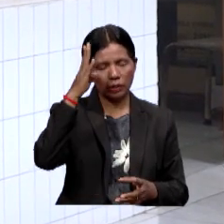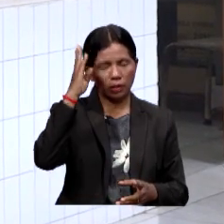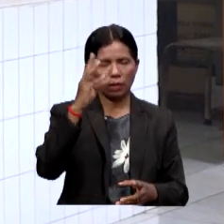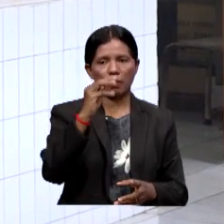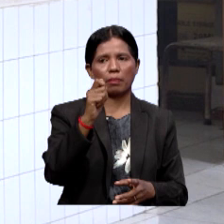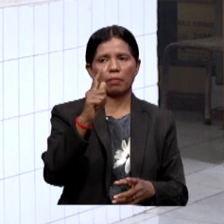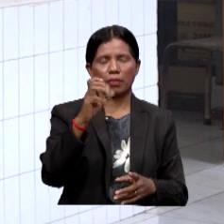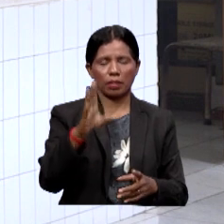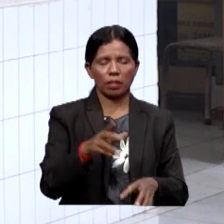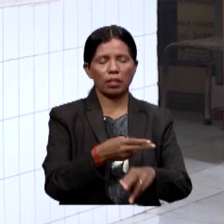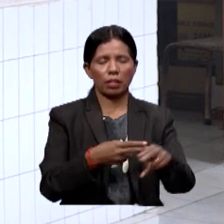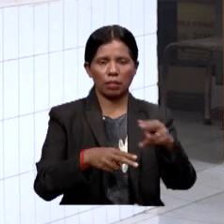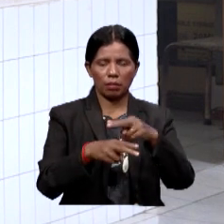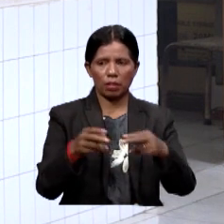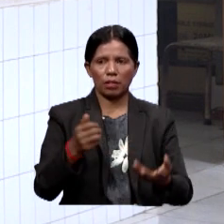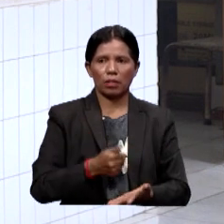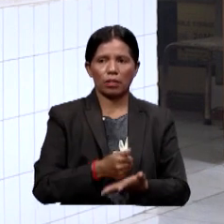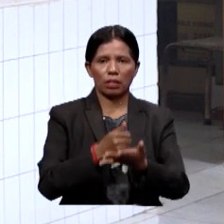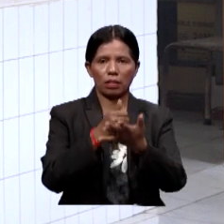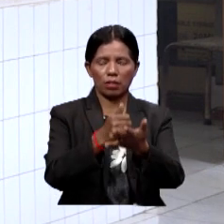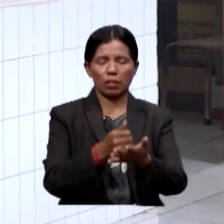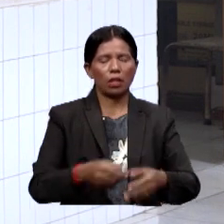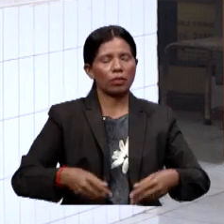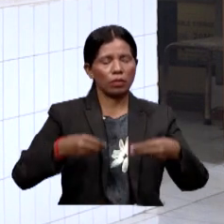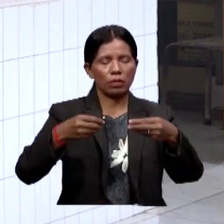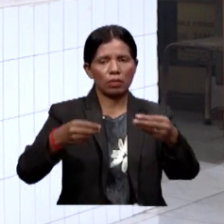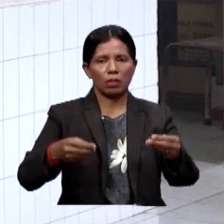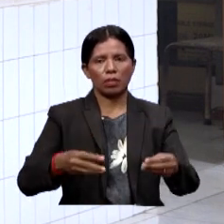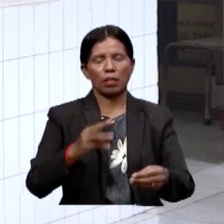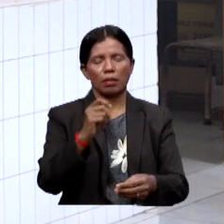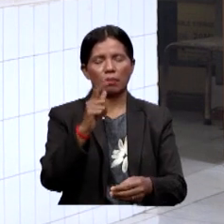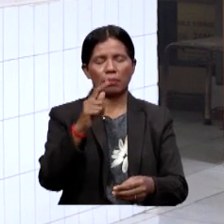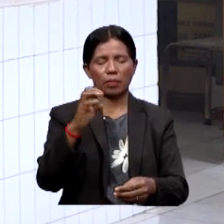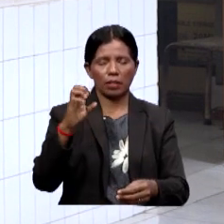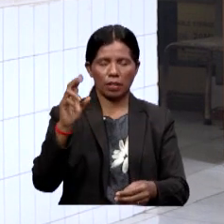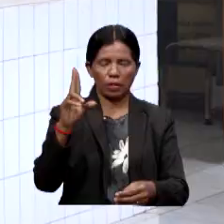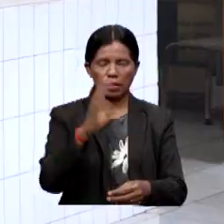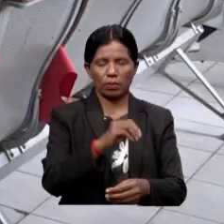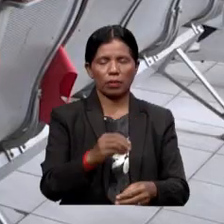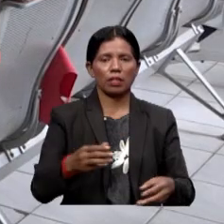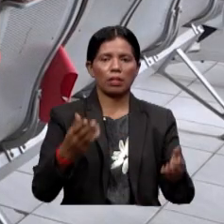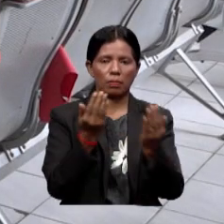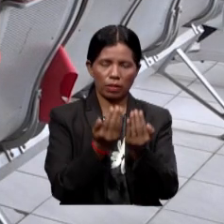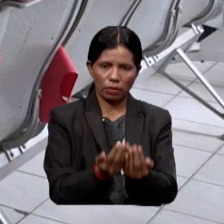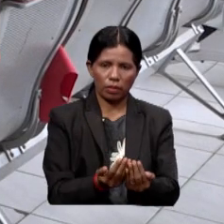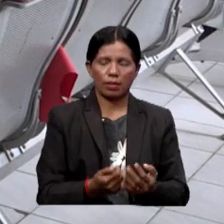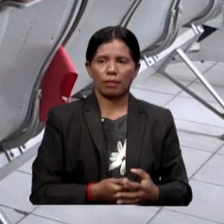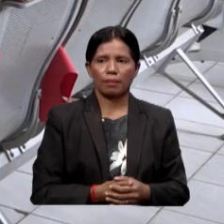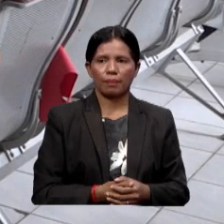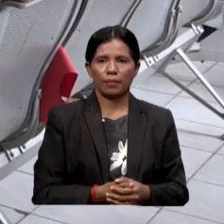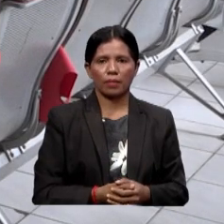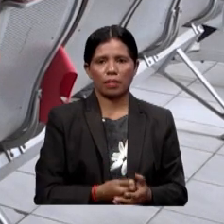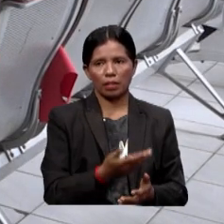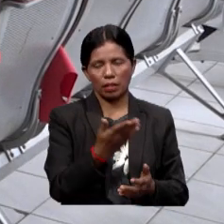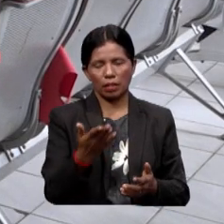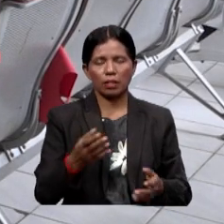limang maus balon a tu haloloba, vou de hak magnetic, Sr. Mateus Nimores, betula hela e ane kabas. Espera katak,